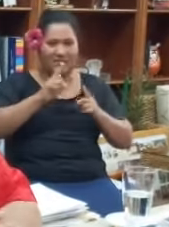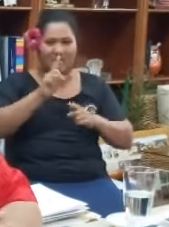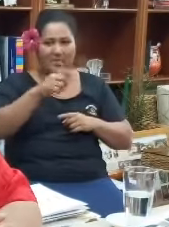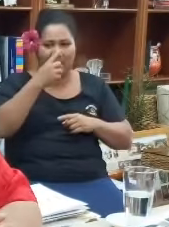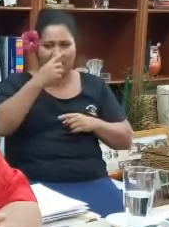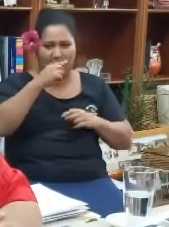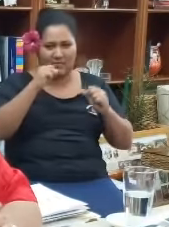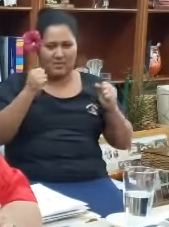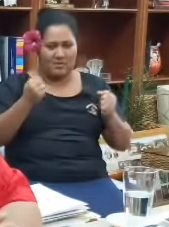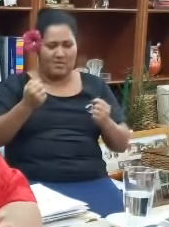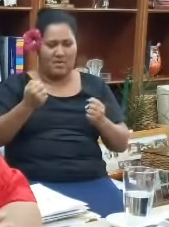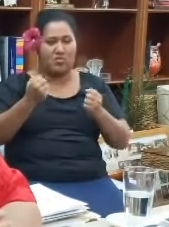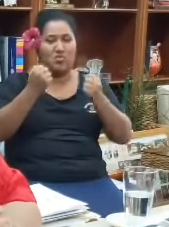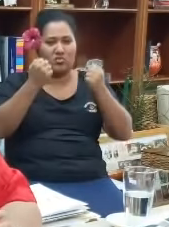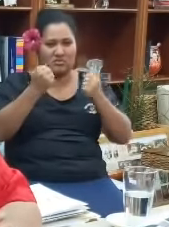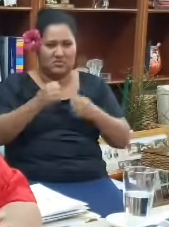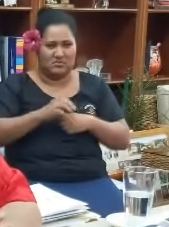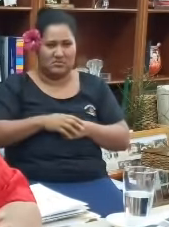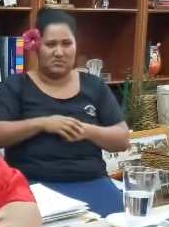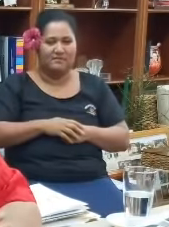O le maso maso a o mai.